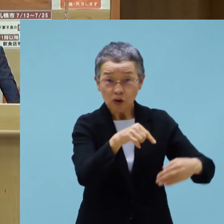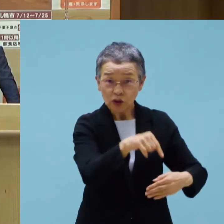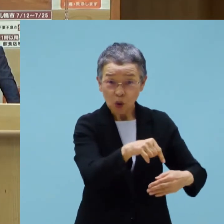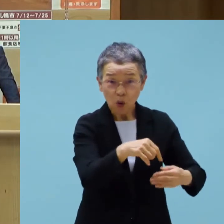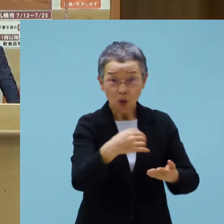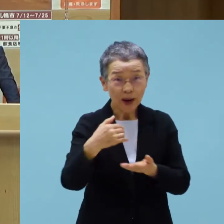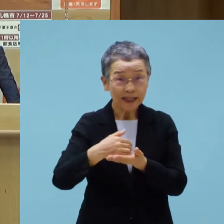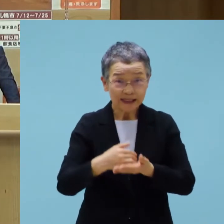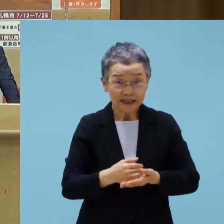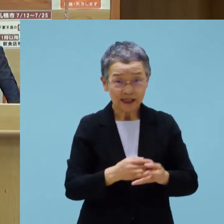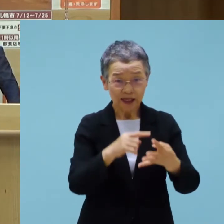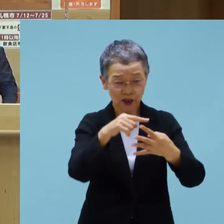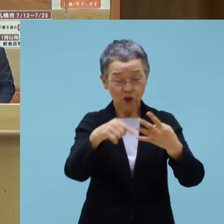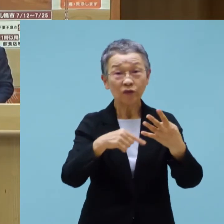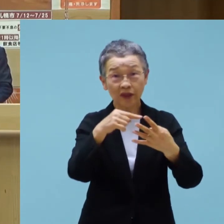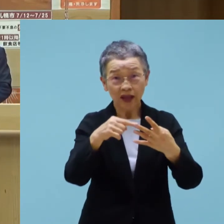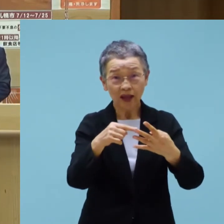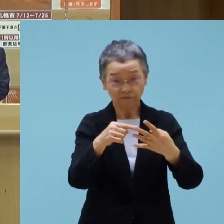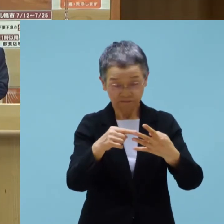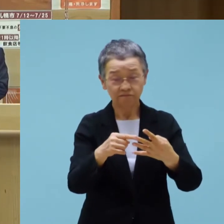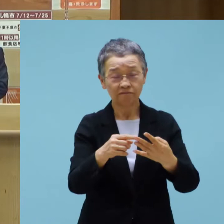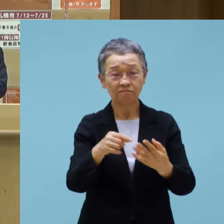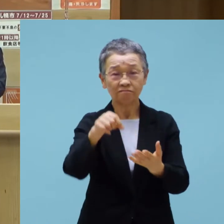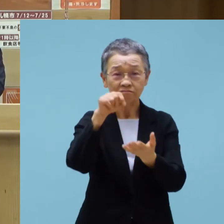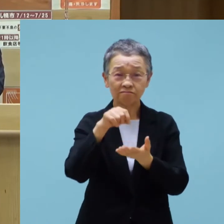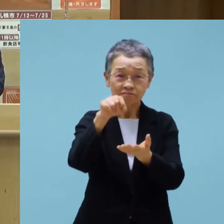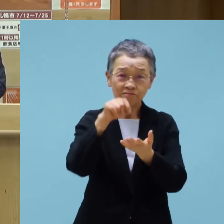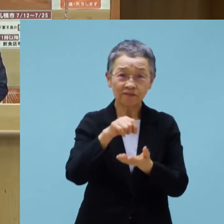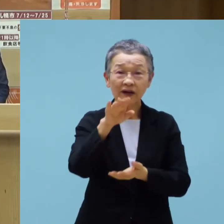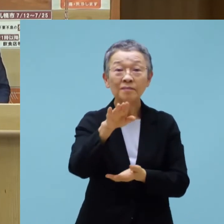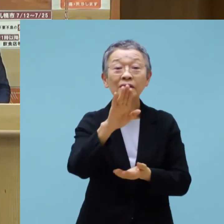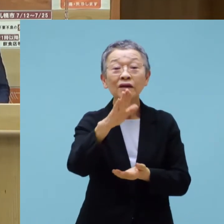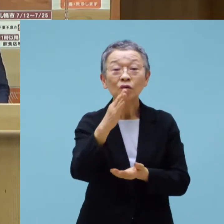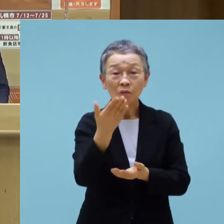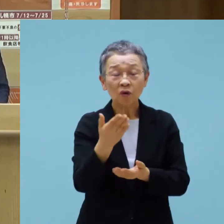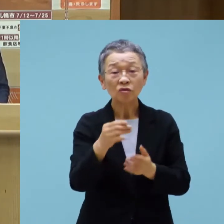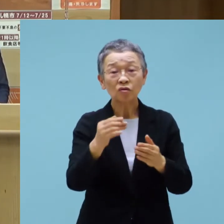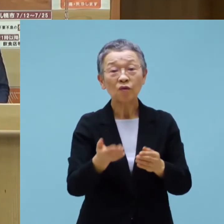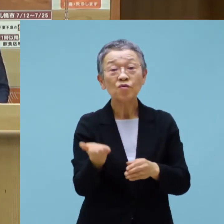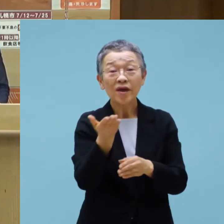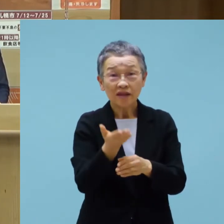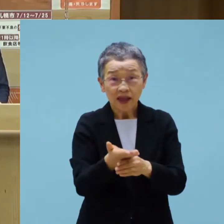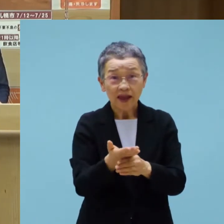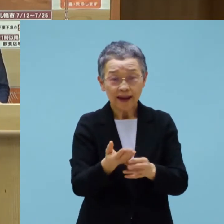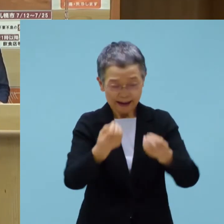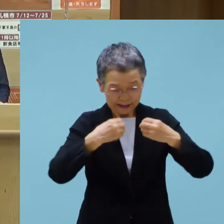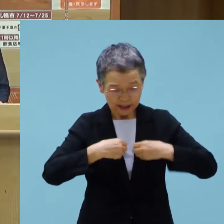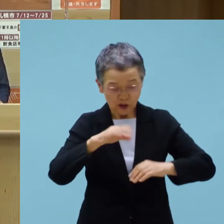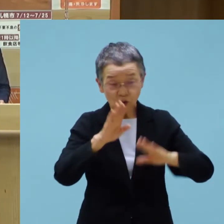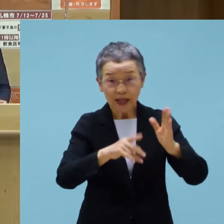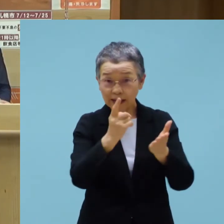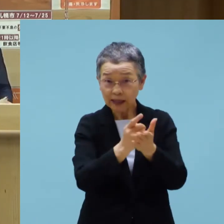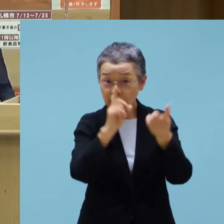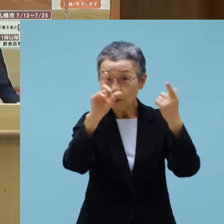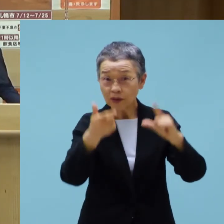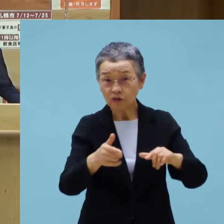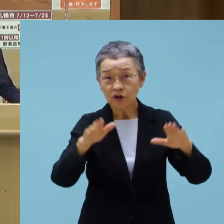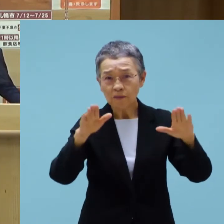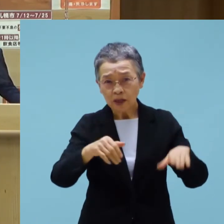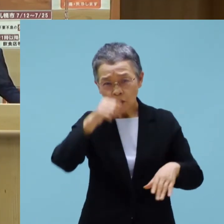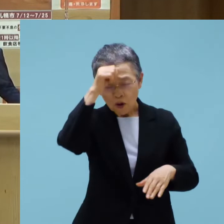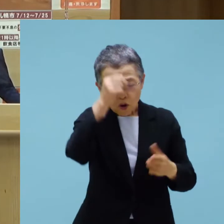4点の理由を挙げられた上で、 はい、 その上で感染の状況だけでなく今の病床の体制